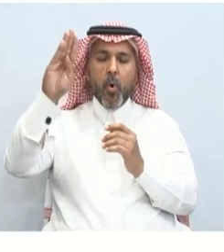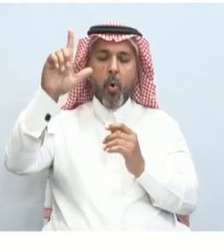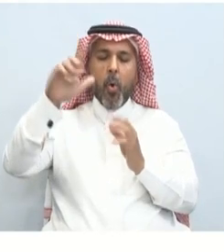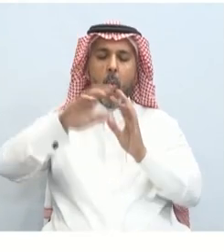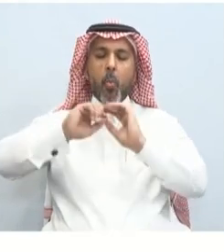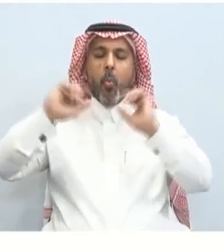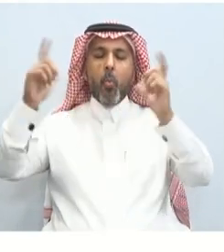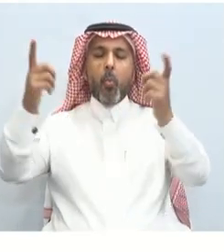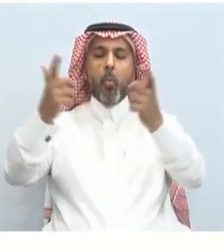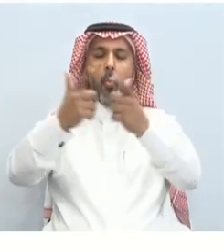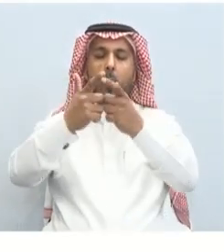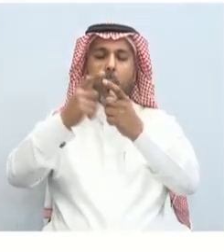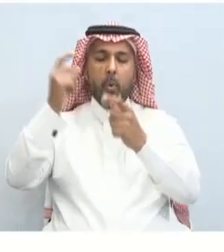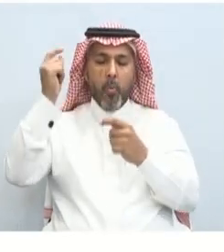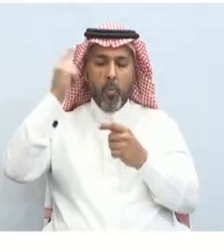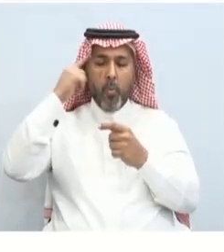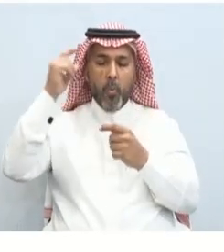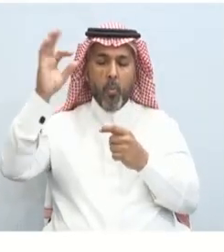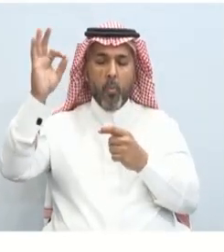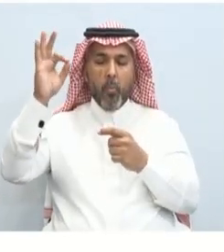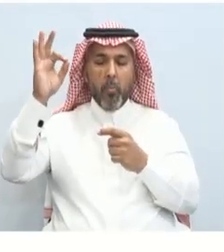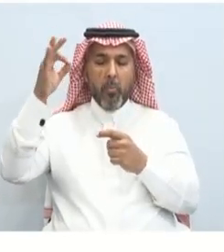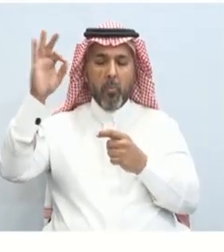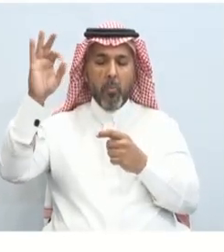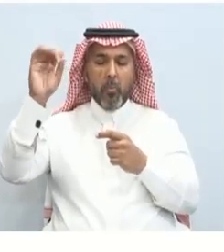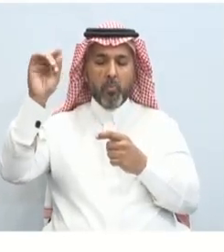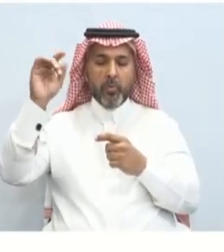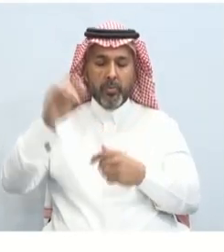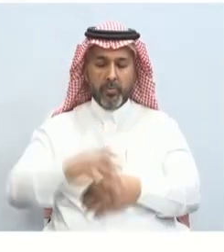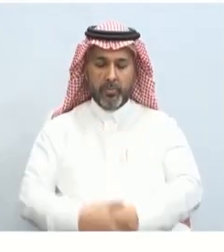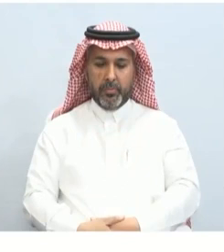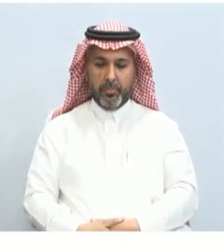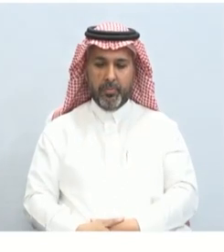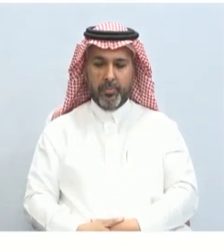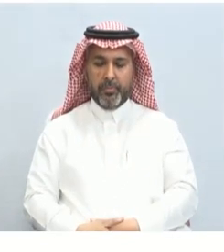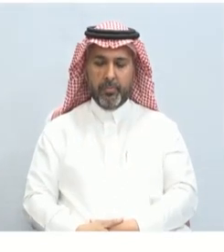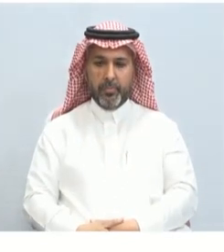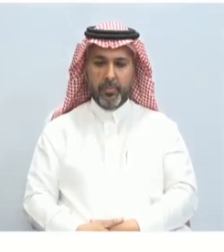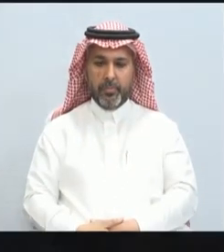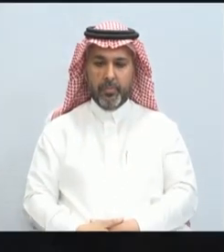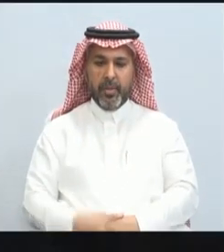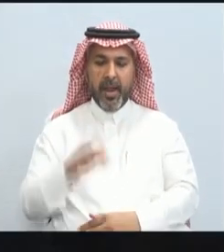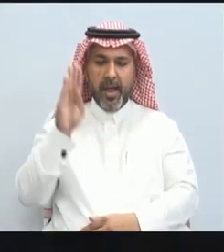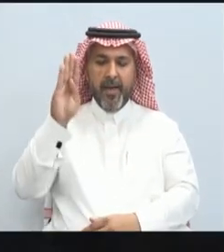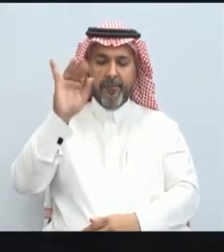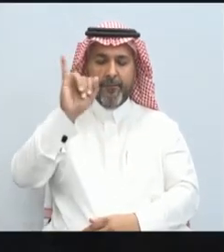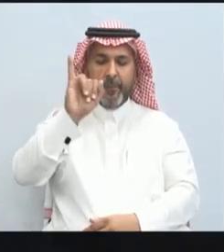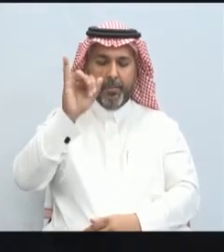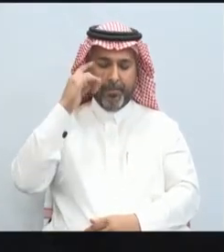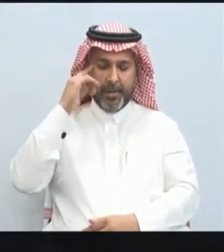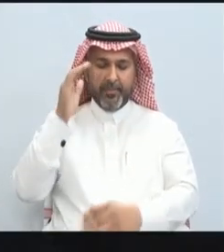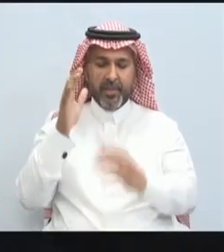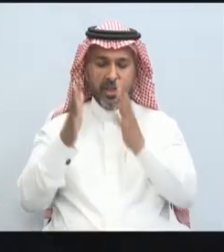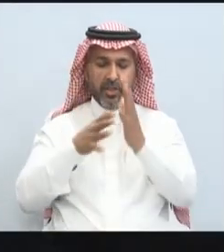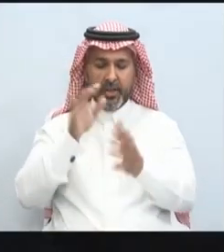عباقره موجبه نرمز لها بكاف ميم يعني كليه موجبه كاف ميم كليه موجبه